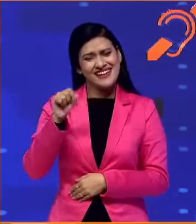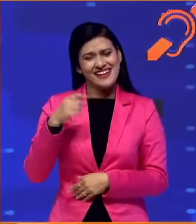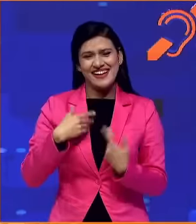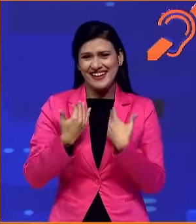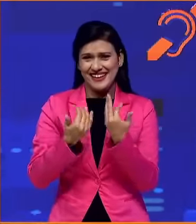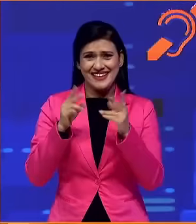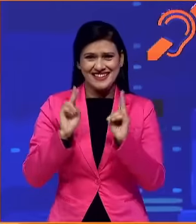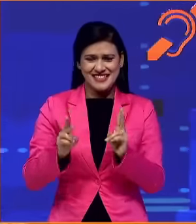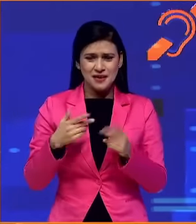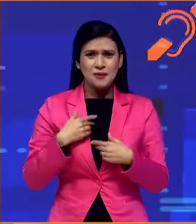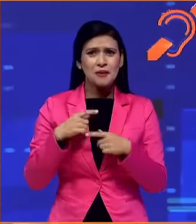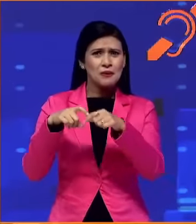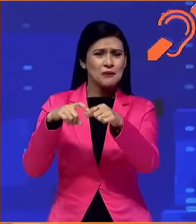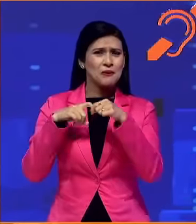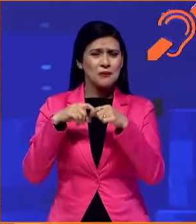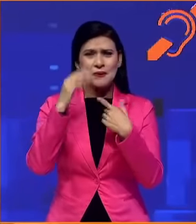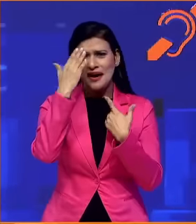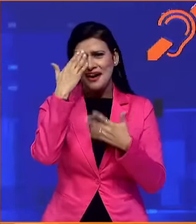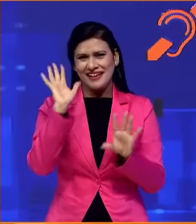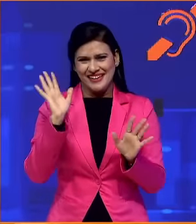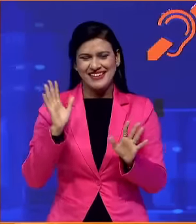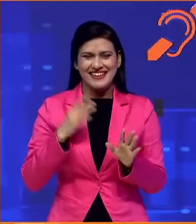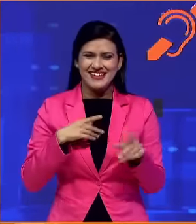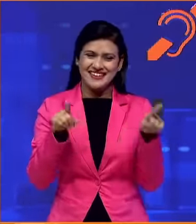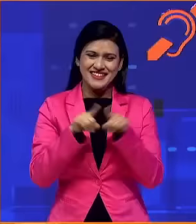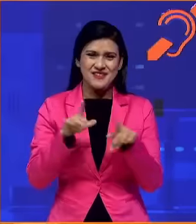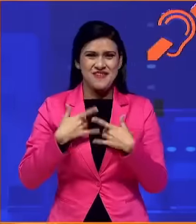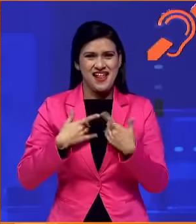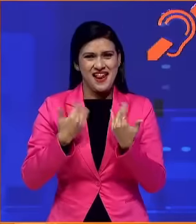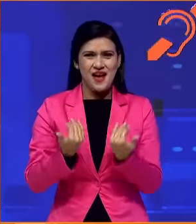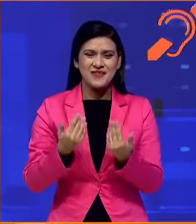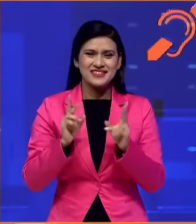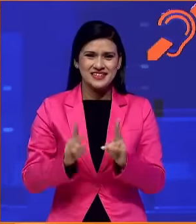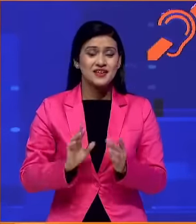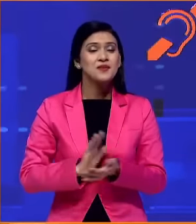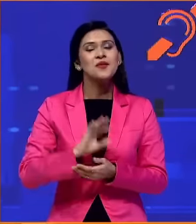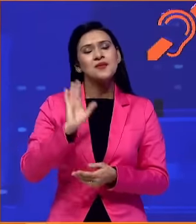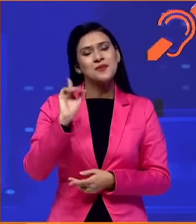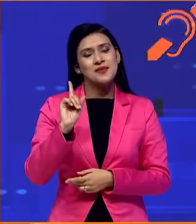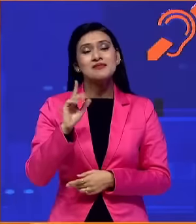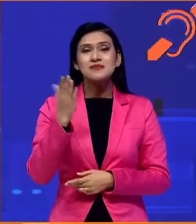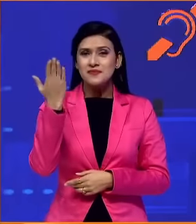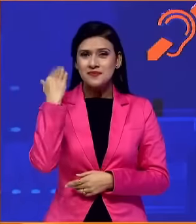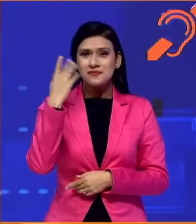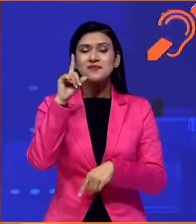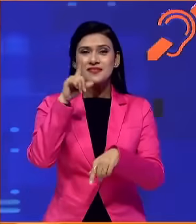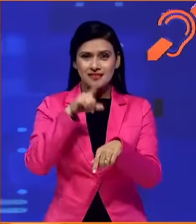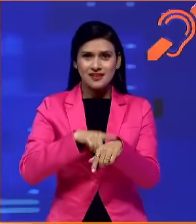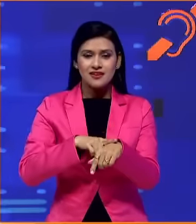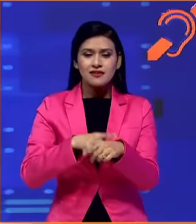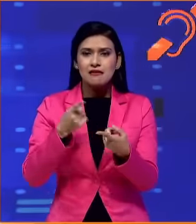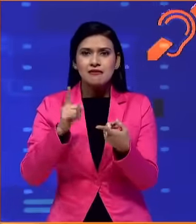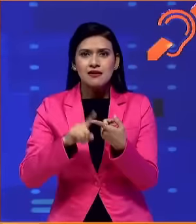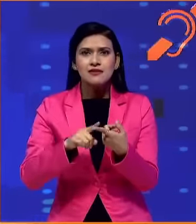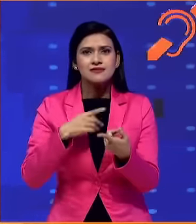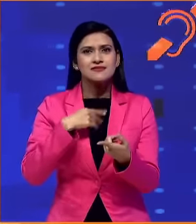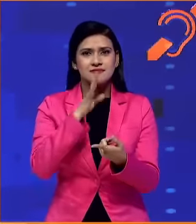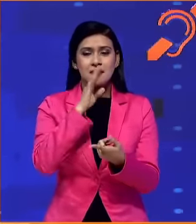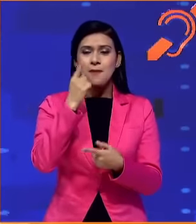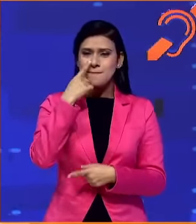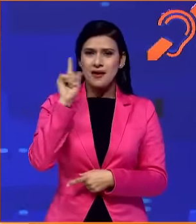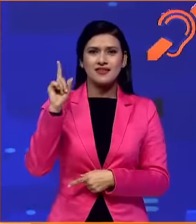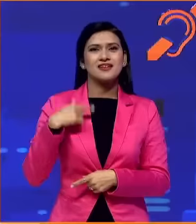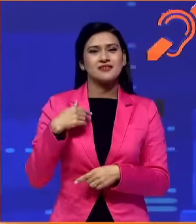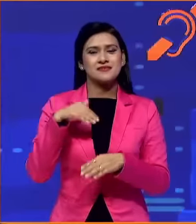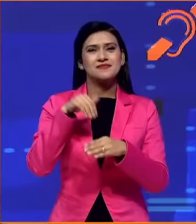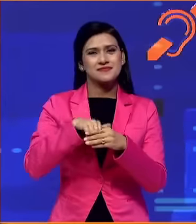आपकेदरबारमेंबैठेहुए,मैंसोचरहाहूँकि आपमुझसेआखिरक्यासवालपूछेंगे।नहीं,लेकिन मैंनेजोपहलाभाषणदियाथा,वह संयोगवशहीदियाथा।मेरीमां